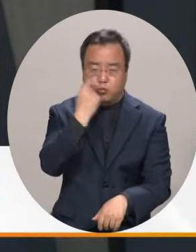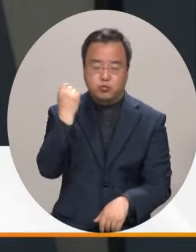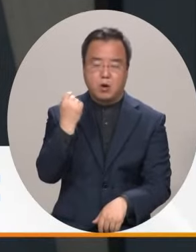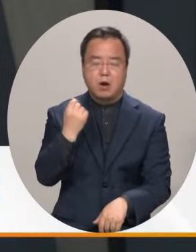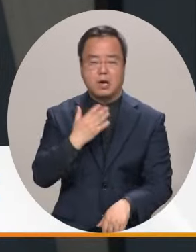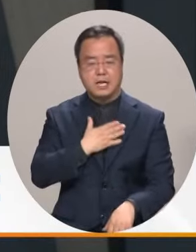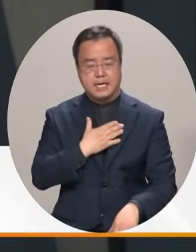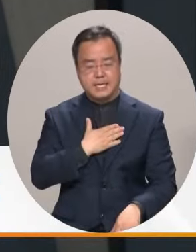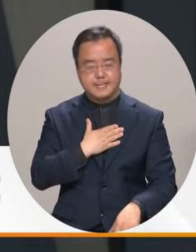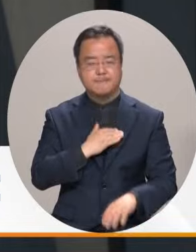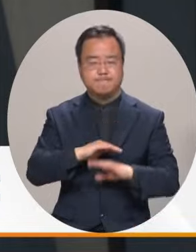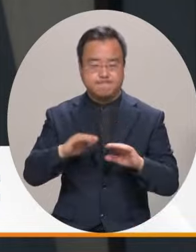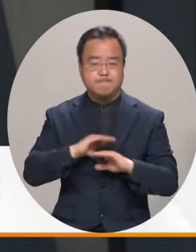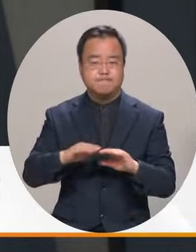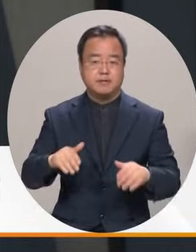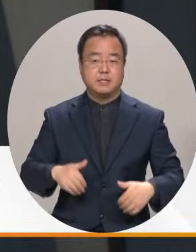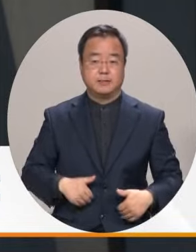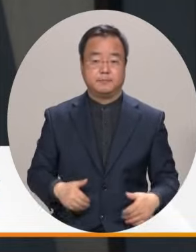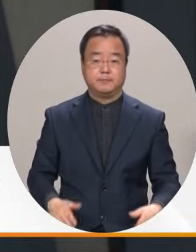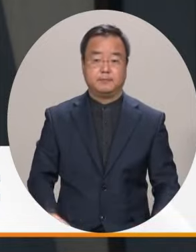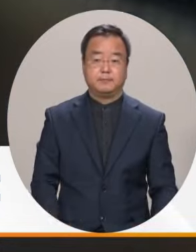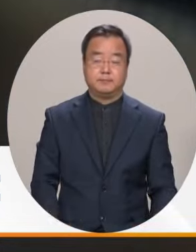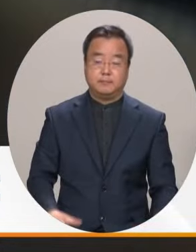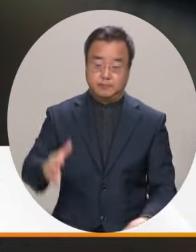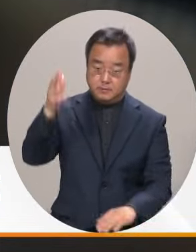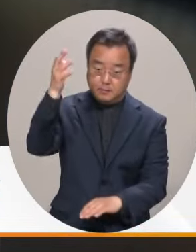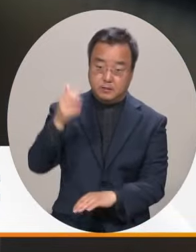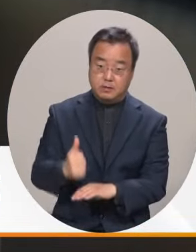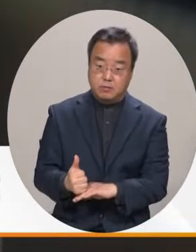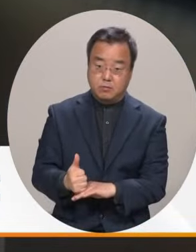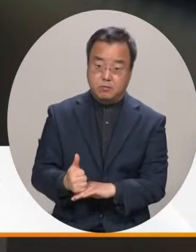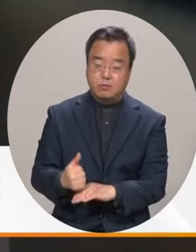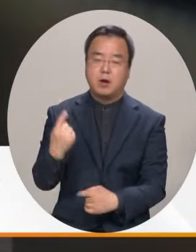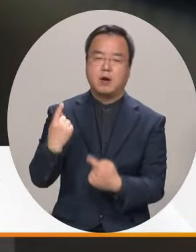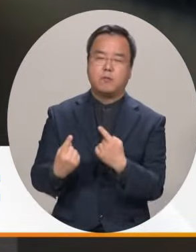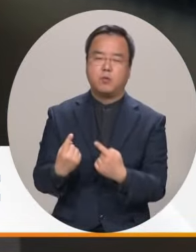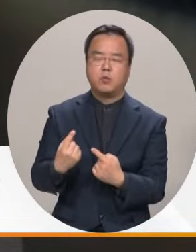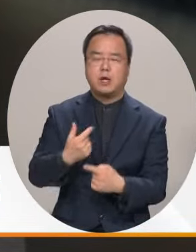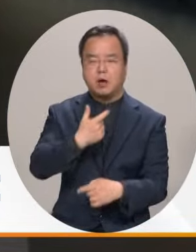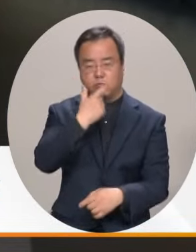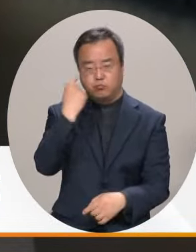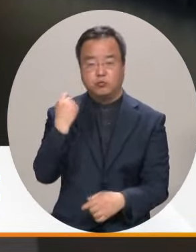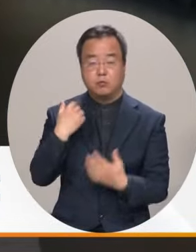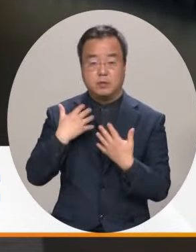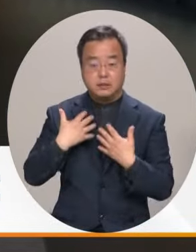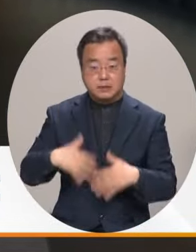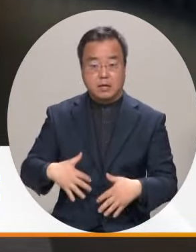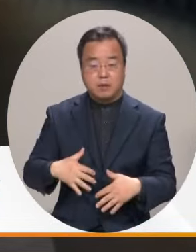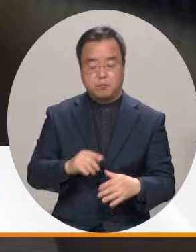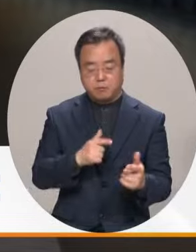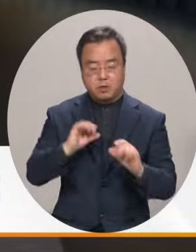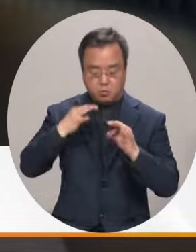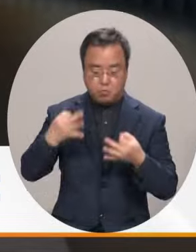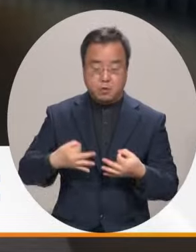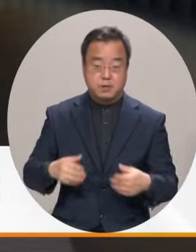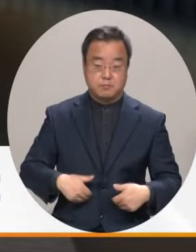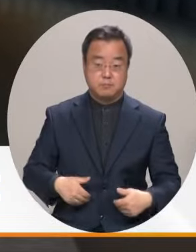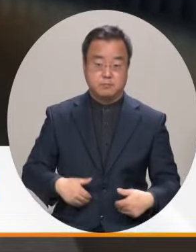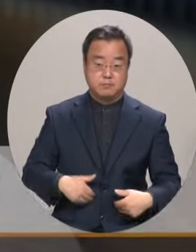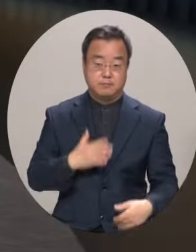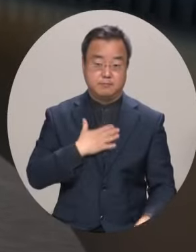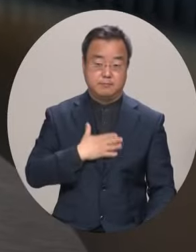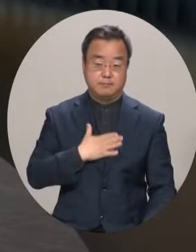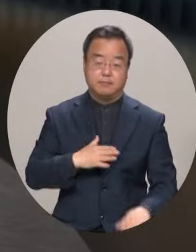계기로 삼으면 좋을듯 싶습니다 네 결과 자체보다는 취약점을 살펴보아라 사실이 입시 준비